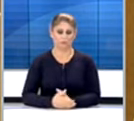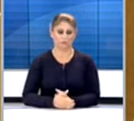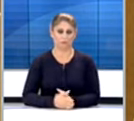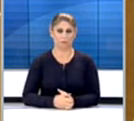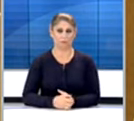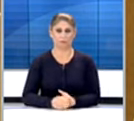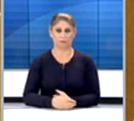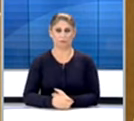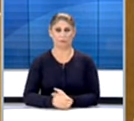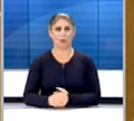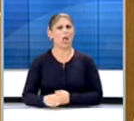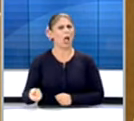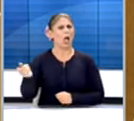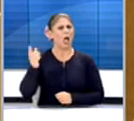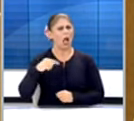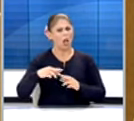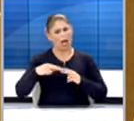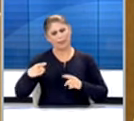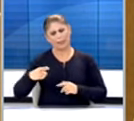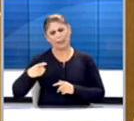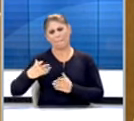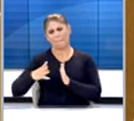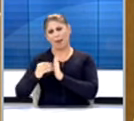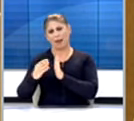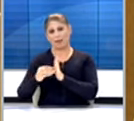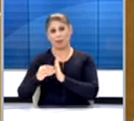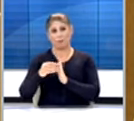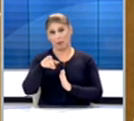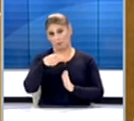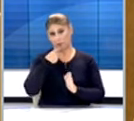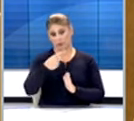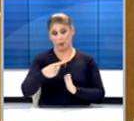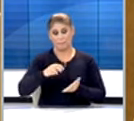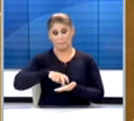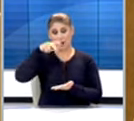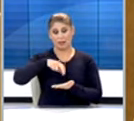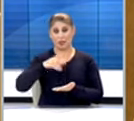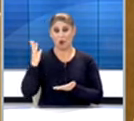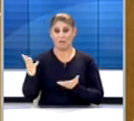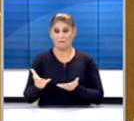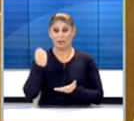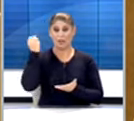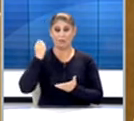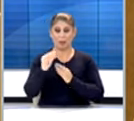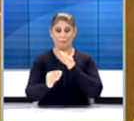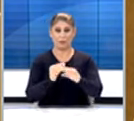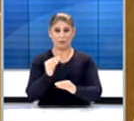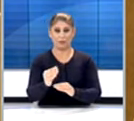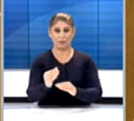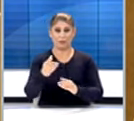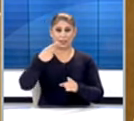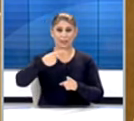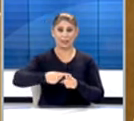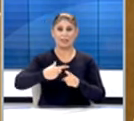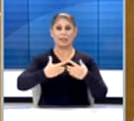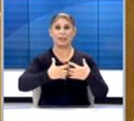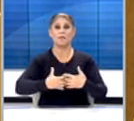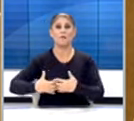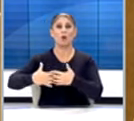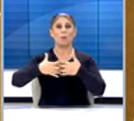ως αντιπαράδειγμα, τα πανηγύρια που κάνατε όταν ευρέθη επενδυτής για την ελληνική βιομηχανία